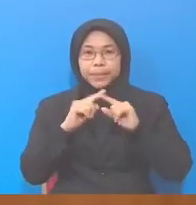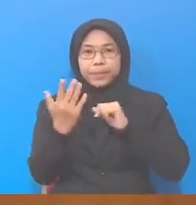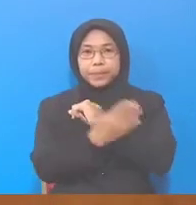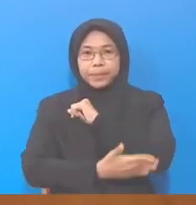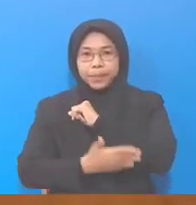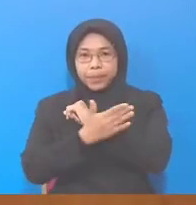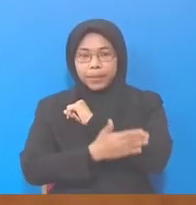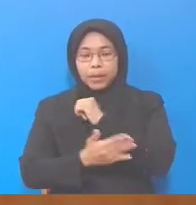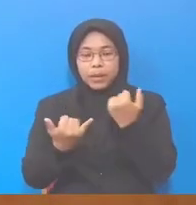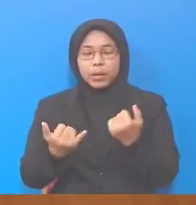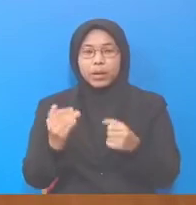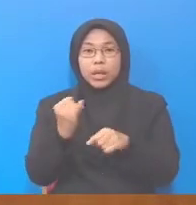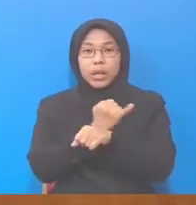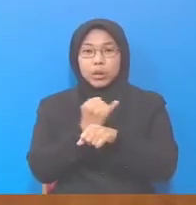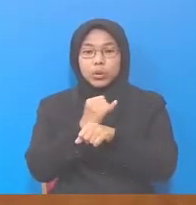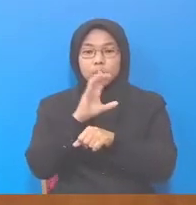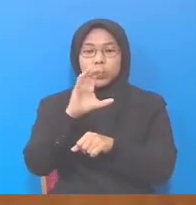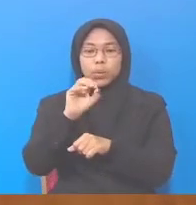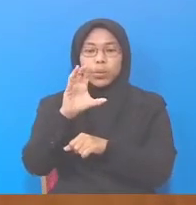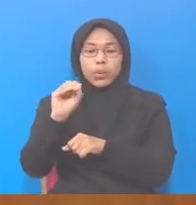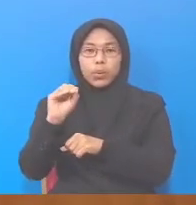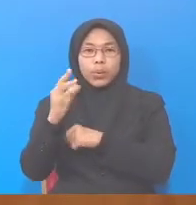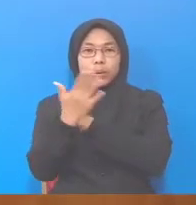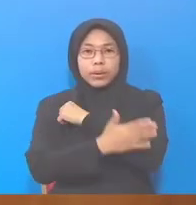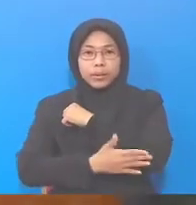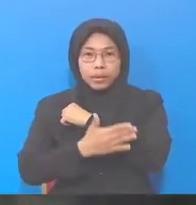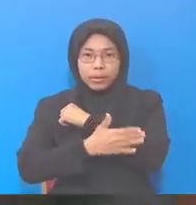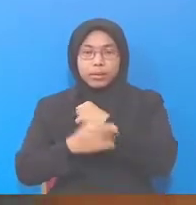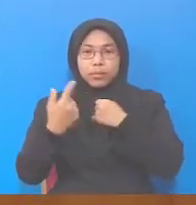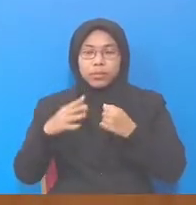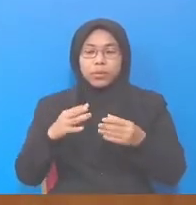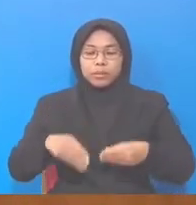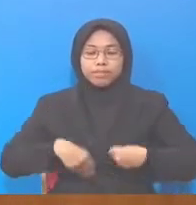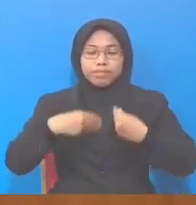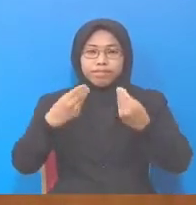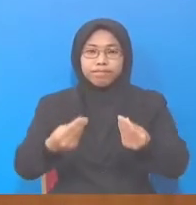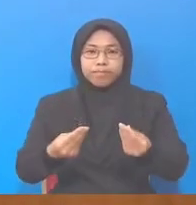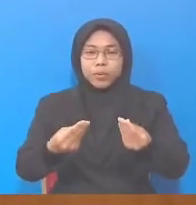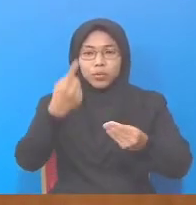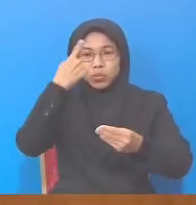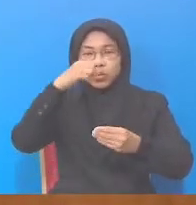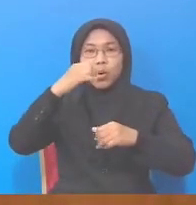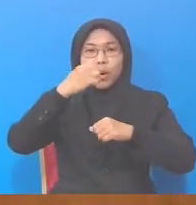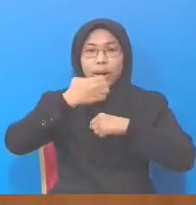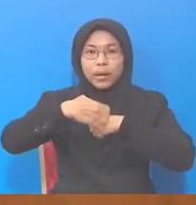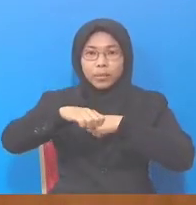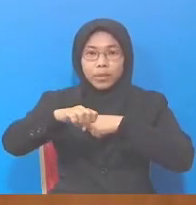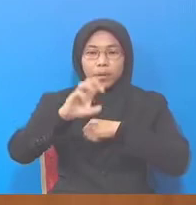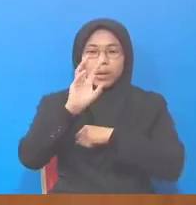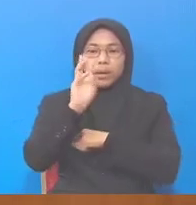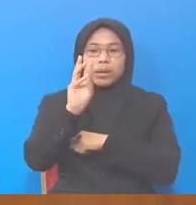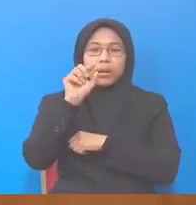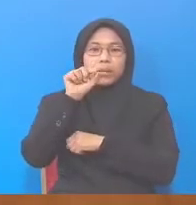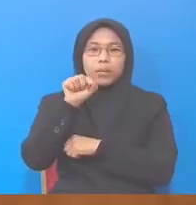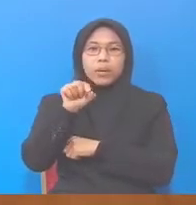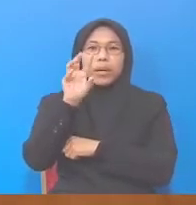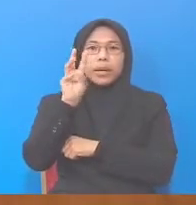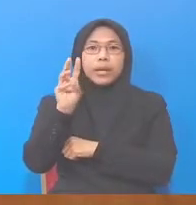negara industri Koko negara telah menyumbang kepada pendapatan eksport sebanyak